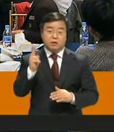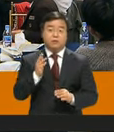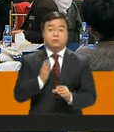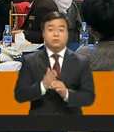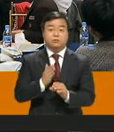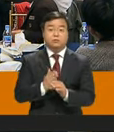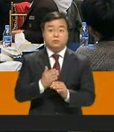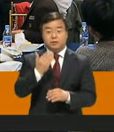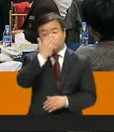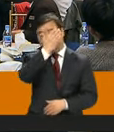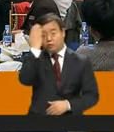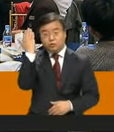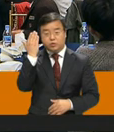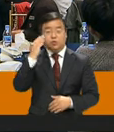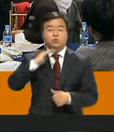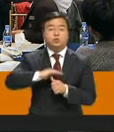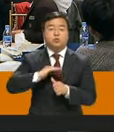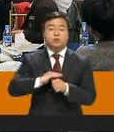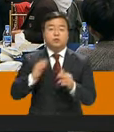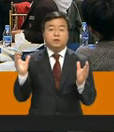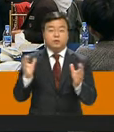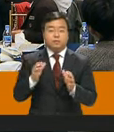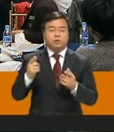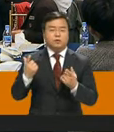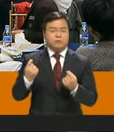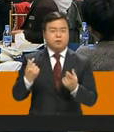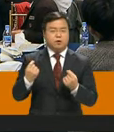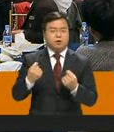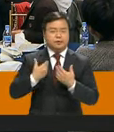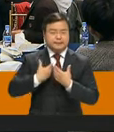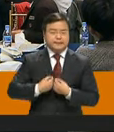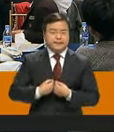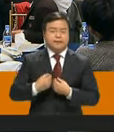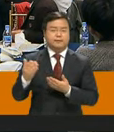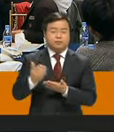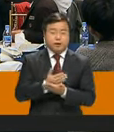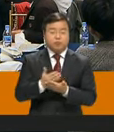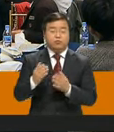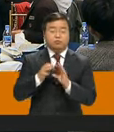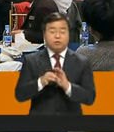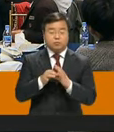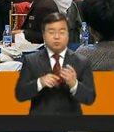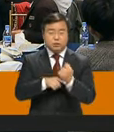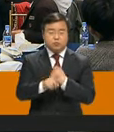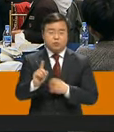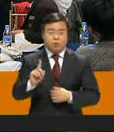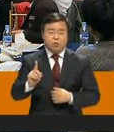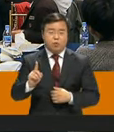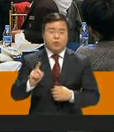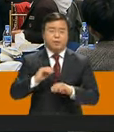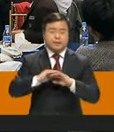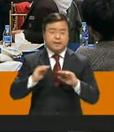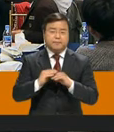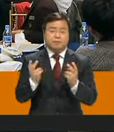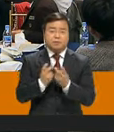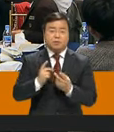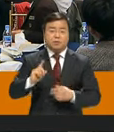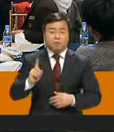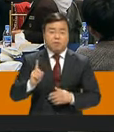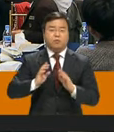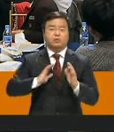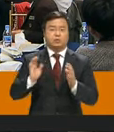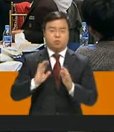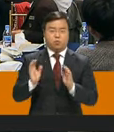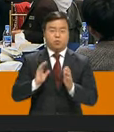이 또래 성추행과 또 성폭력 피해 경험을 나누며 원인 분석과 대안 찾기까지 활발한 토론을